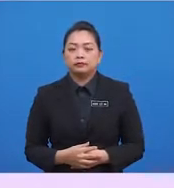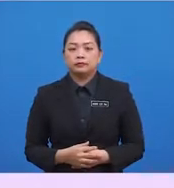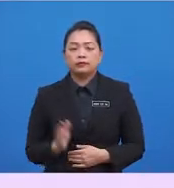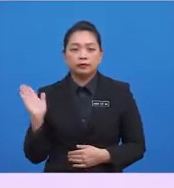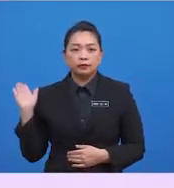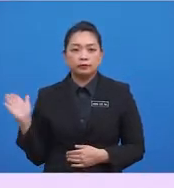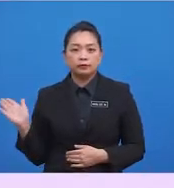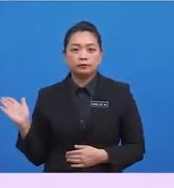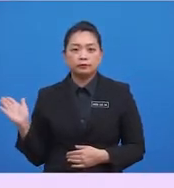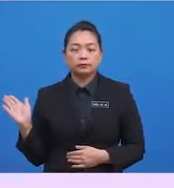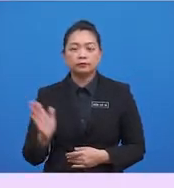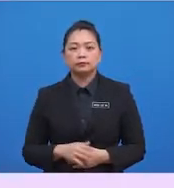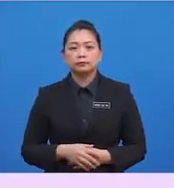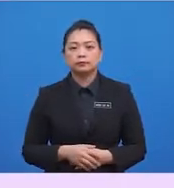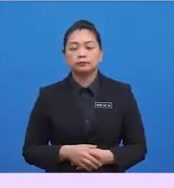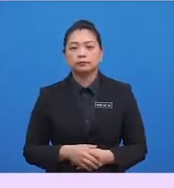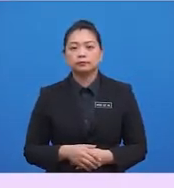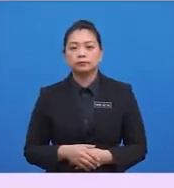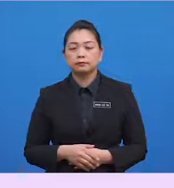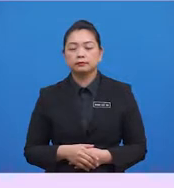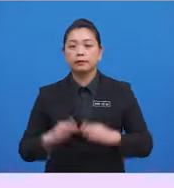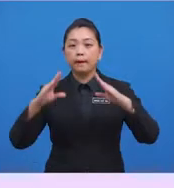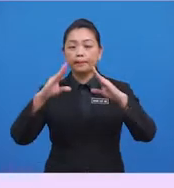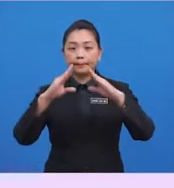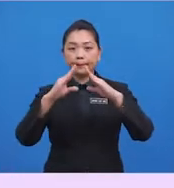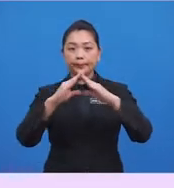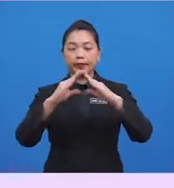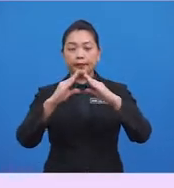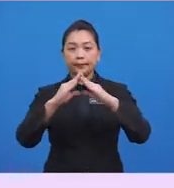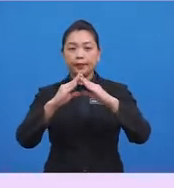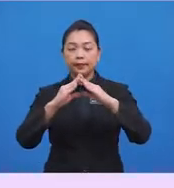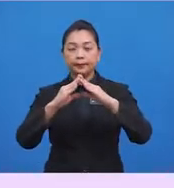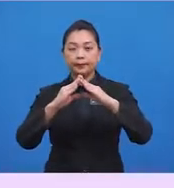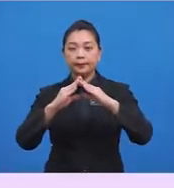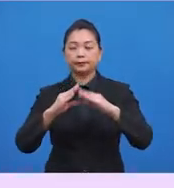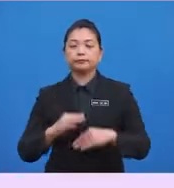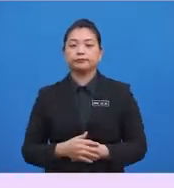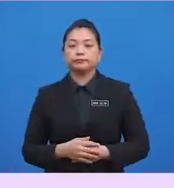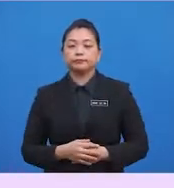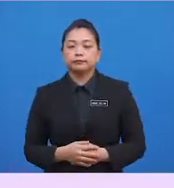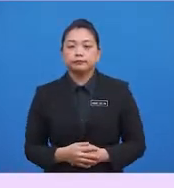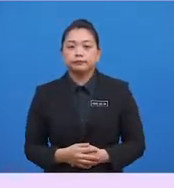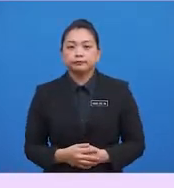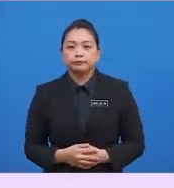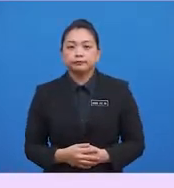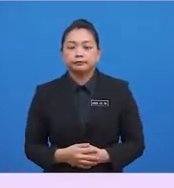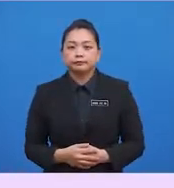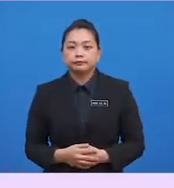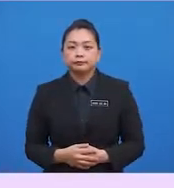Paparan yang sedang kita lihat merupakan bentuk tiga dimensi, iaitu piramid.